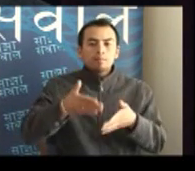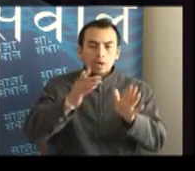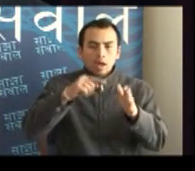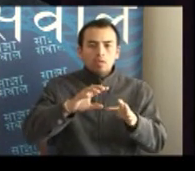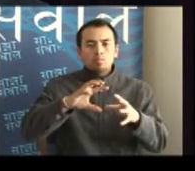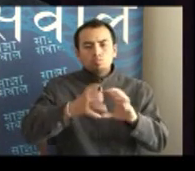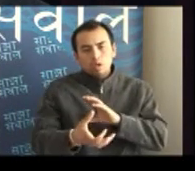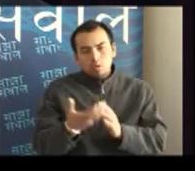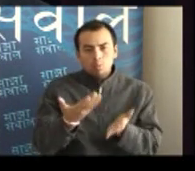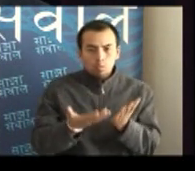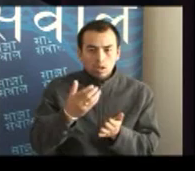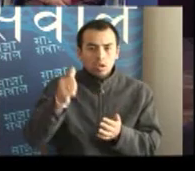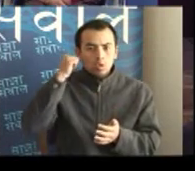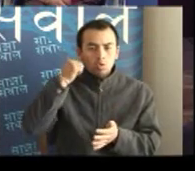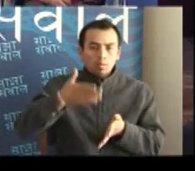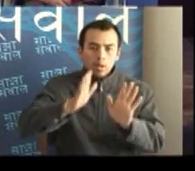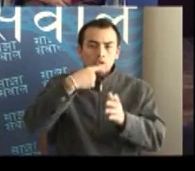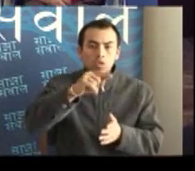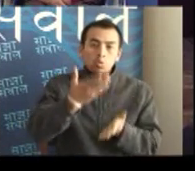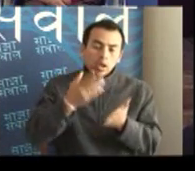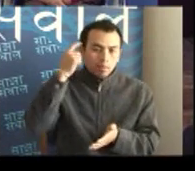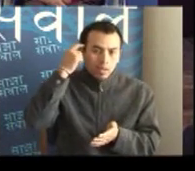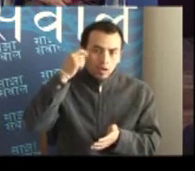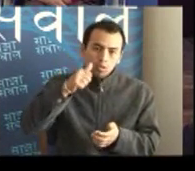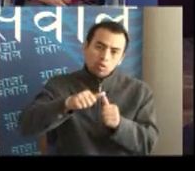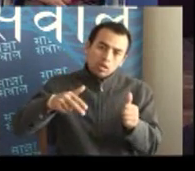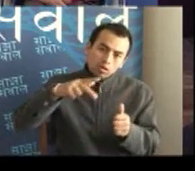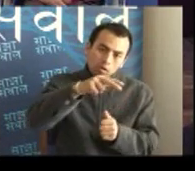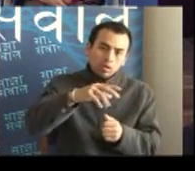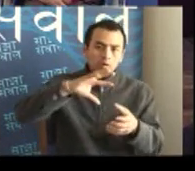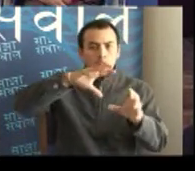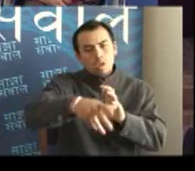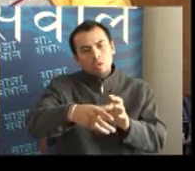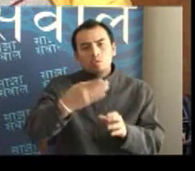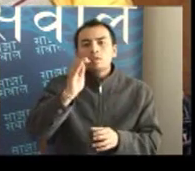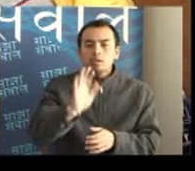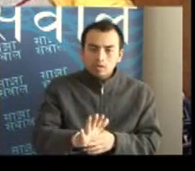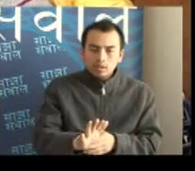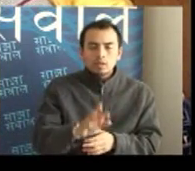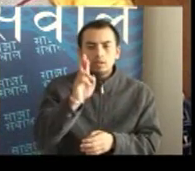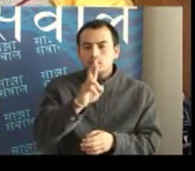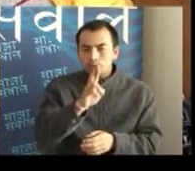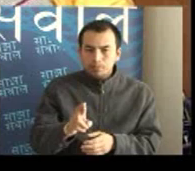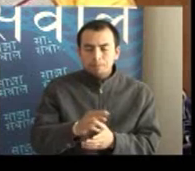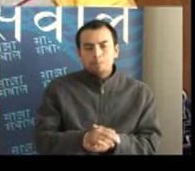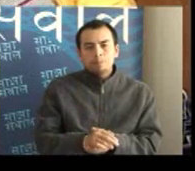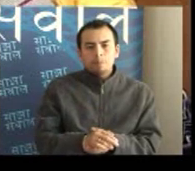आज भत्किरहेको हुन्छ र हिजोकै बाटो ठिक होला भनेर अनुमान गरेर गइरहेको बेला त्यहाँ खाल्डो परिरहेको हुन्छ। र